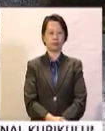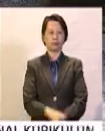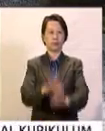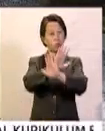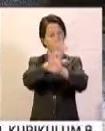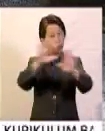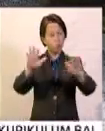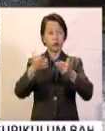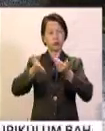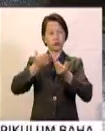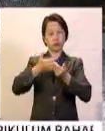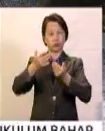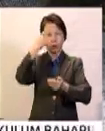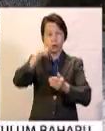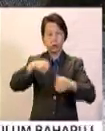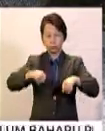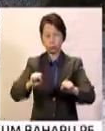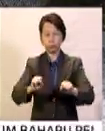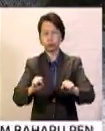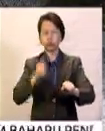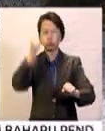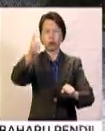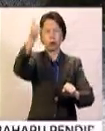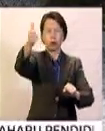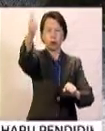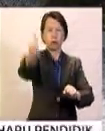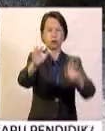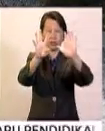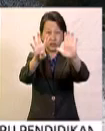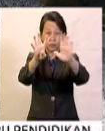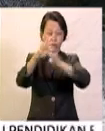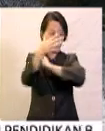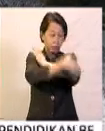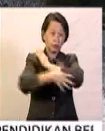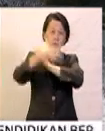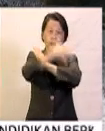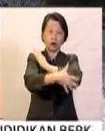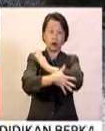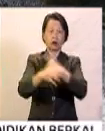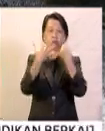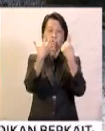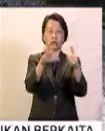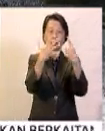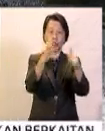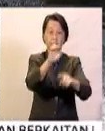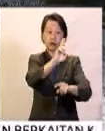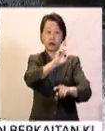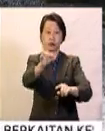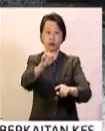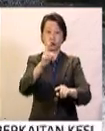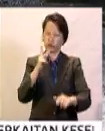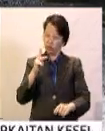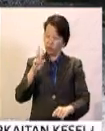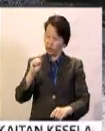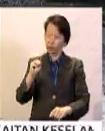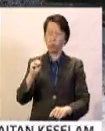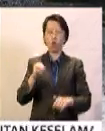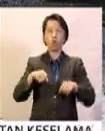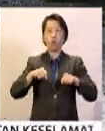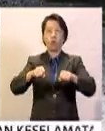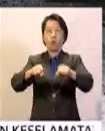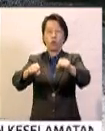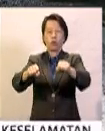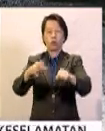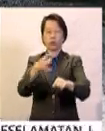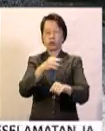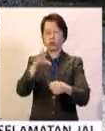Bukan mudah untuk mengembara merentasi 9 negara dengan hampir 15,000 kilometer. Namun bagi Suhadi dan